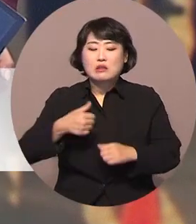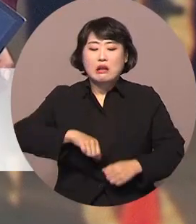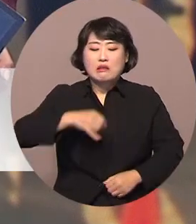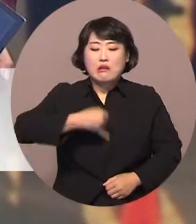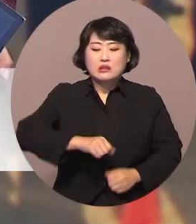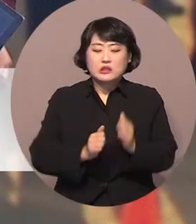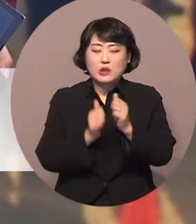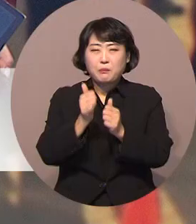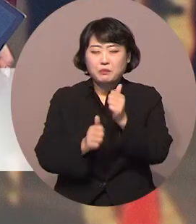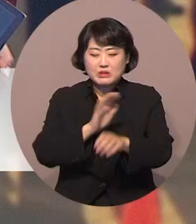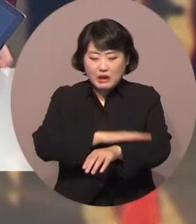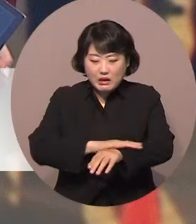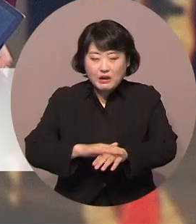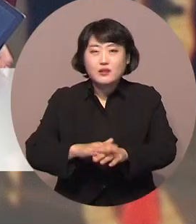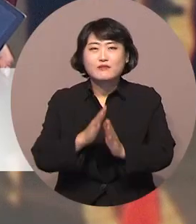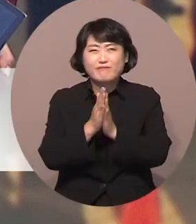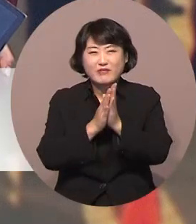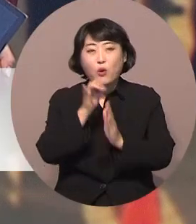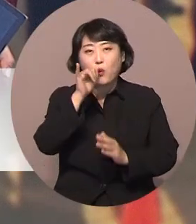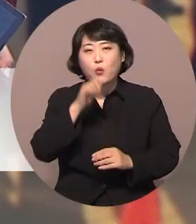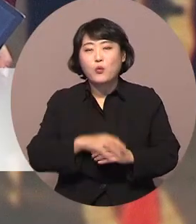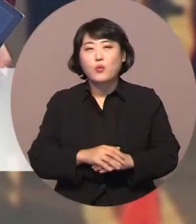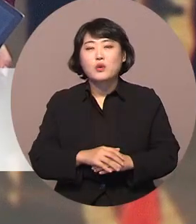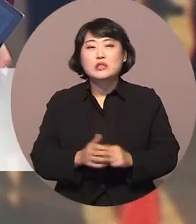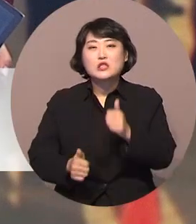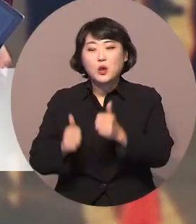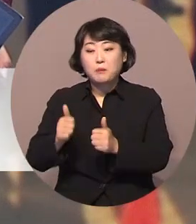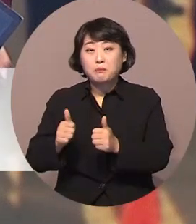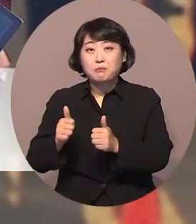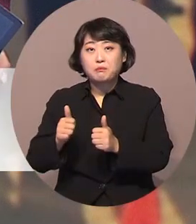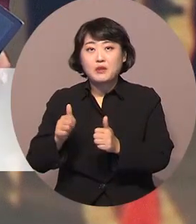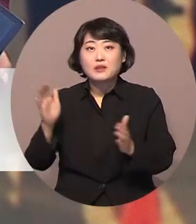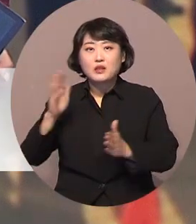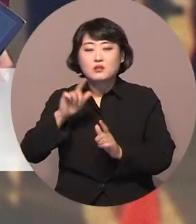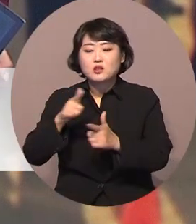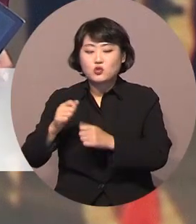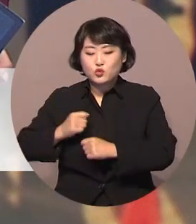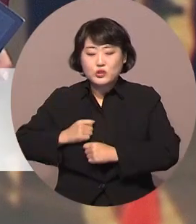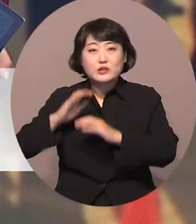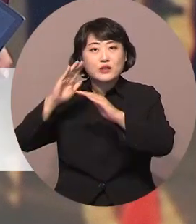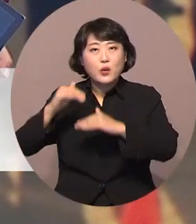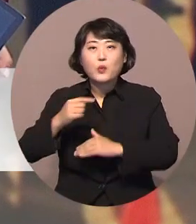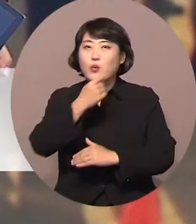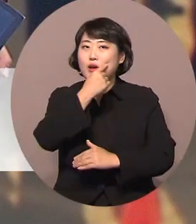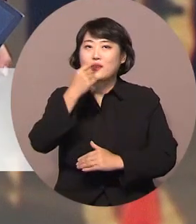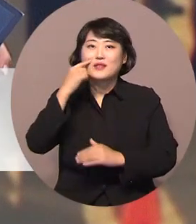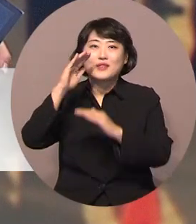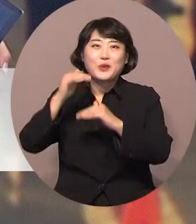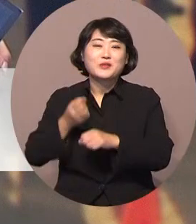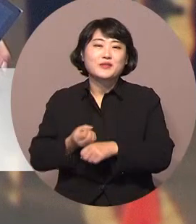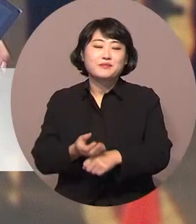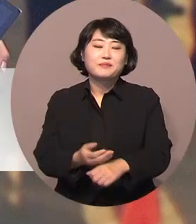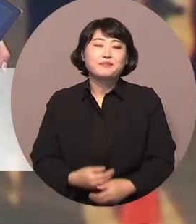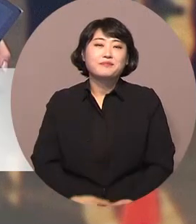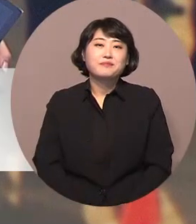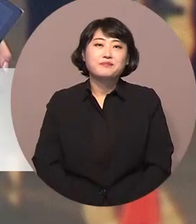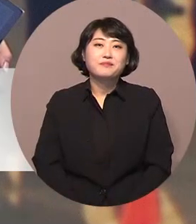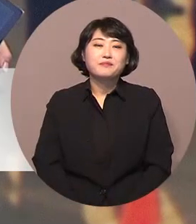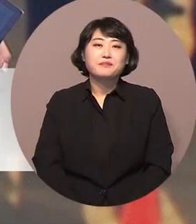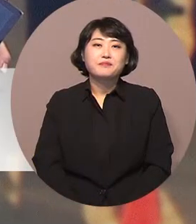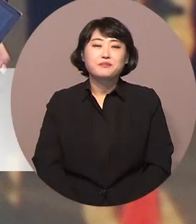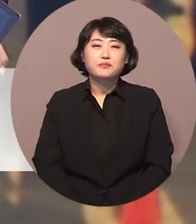발길이 이어졌고 예비 소집에 참석한 수험생들은 각종 주의 사항을 확인했습니다. 고병건 기자가